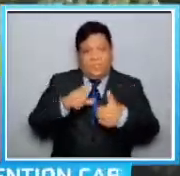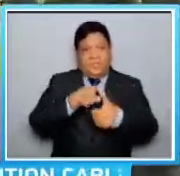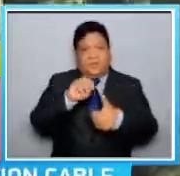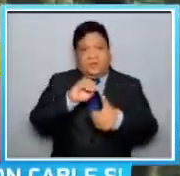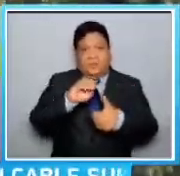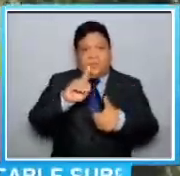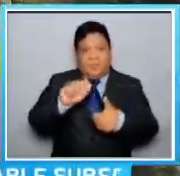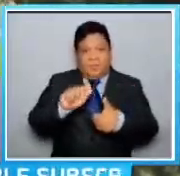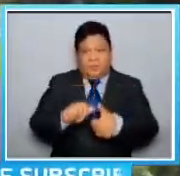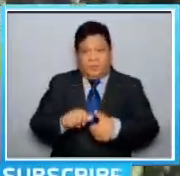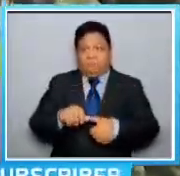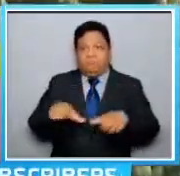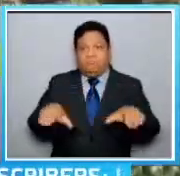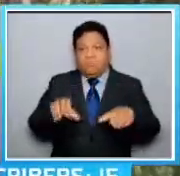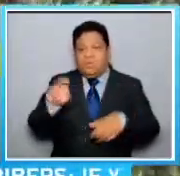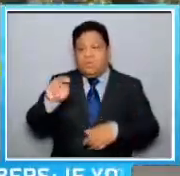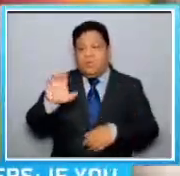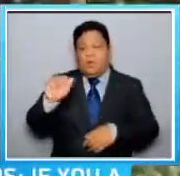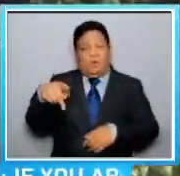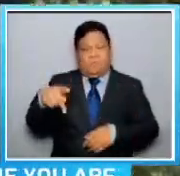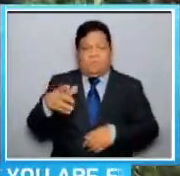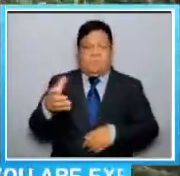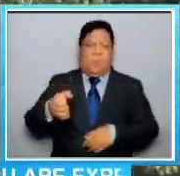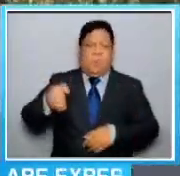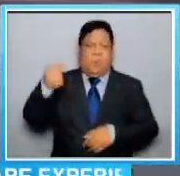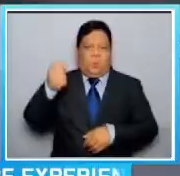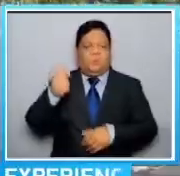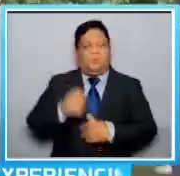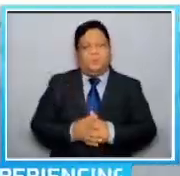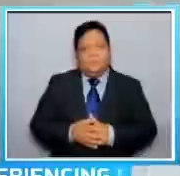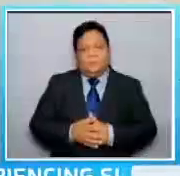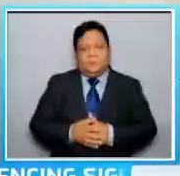ng Korte Suprema. Darlene Cai, GMA News.